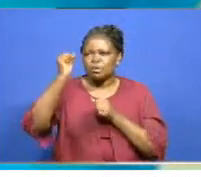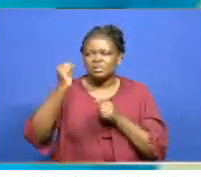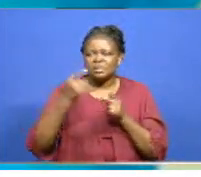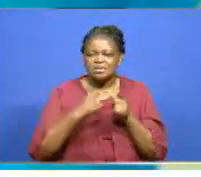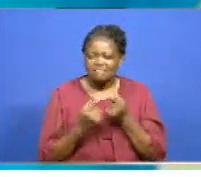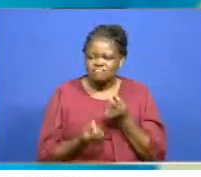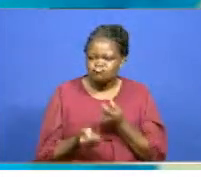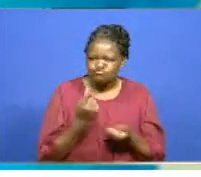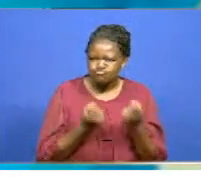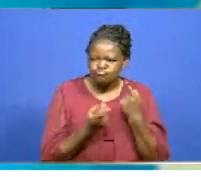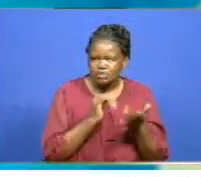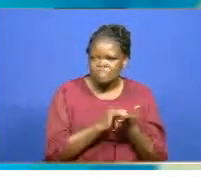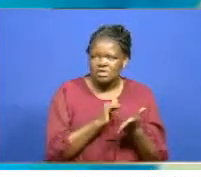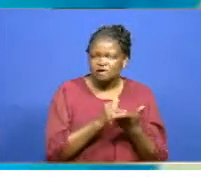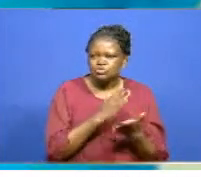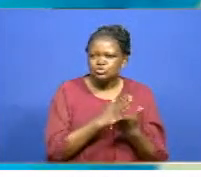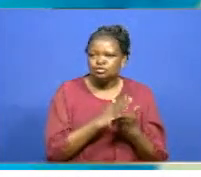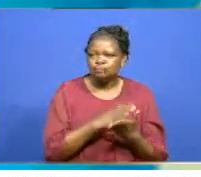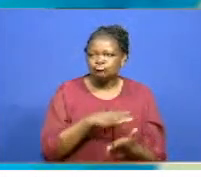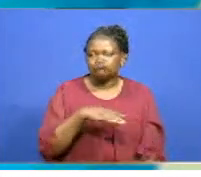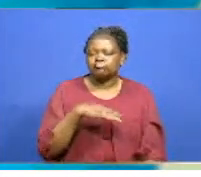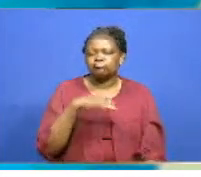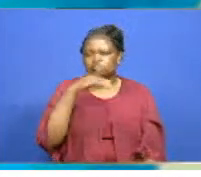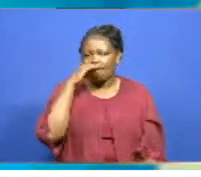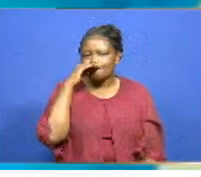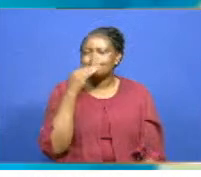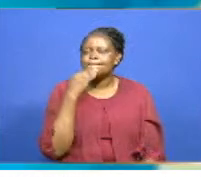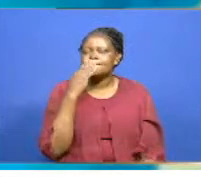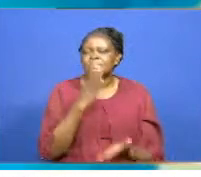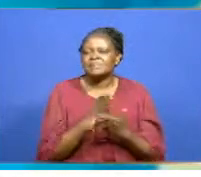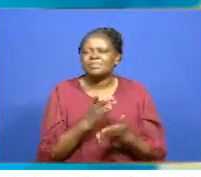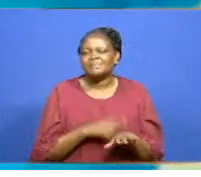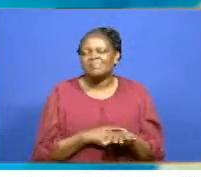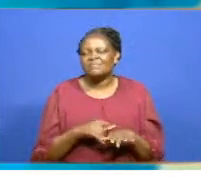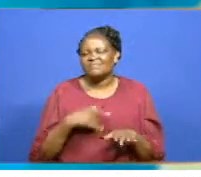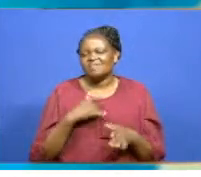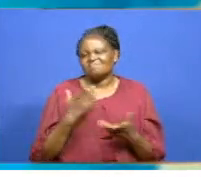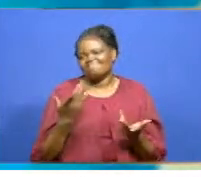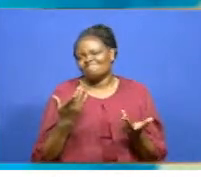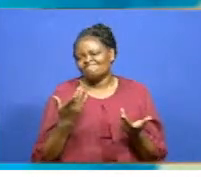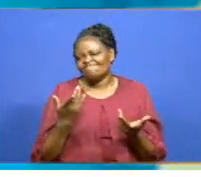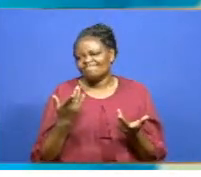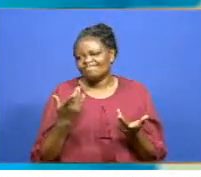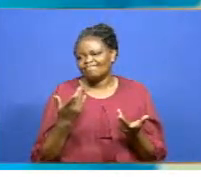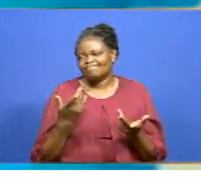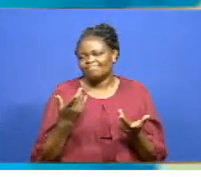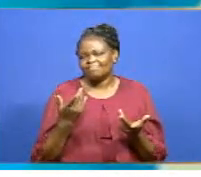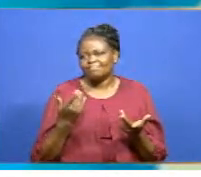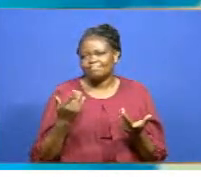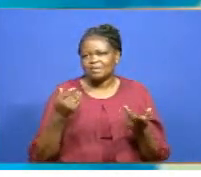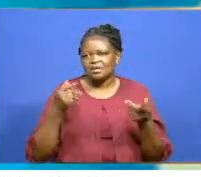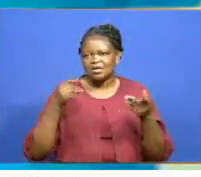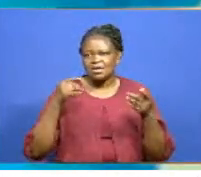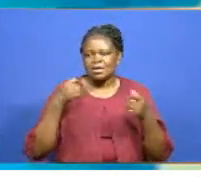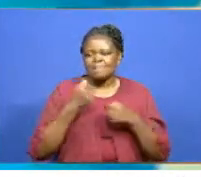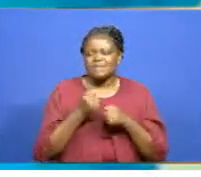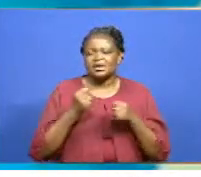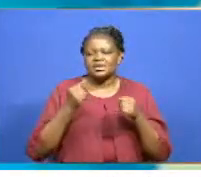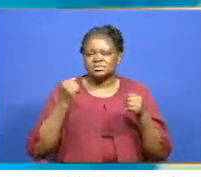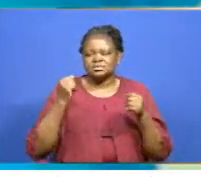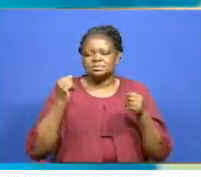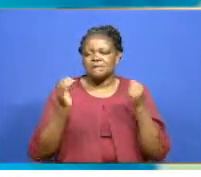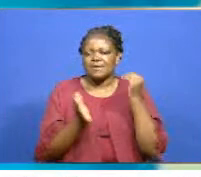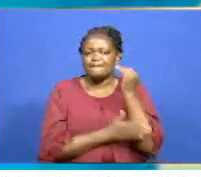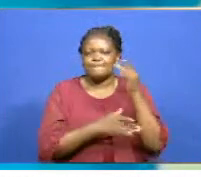hisia ya kwamba Mudavadi wakati mwingine hufika mahali na anasimama wrongly, ambapo anakosa kuscore political